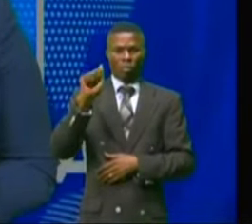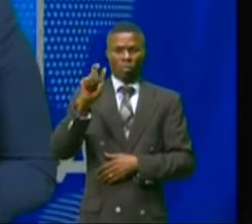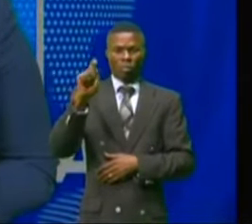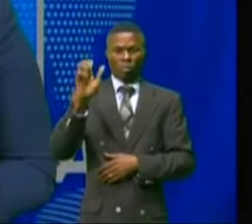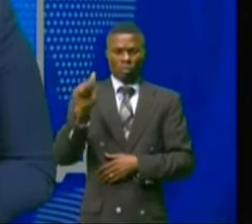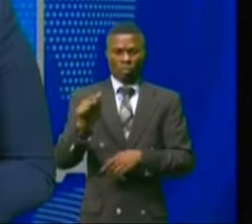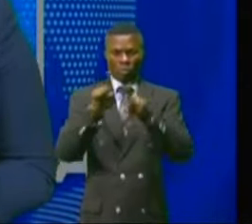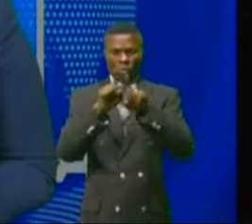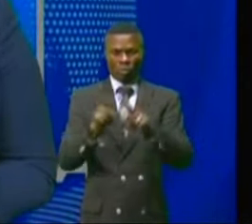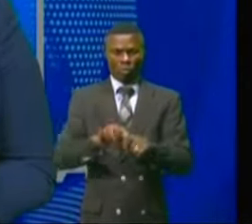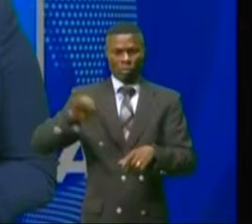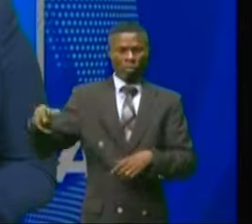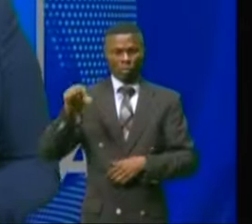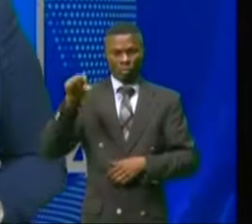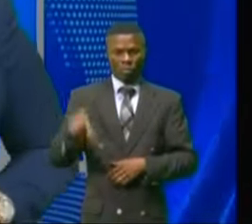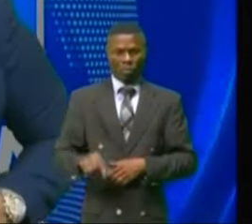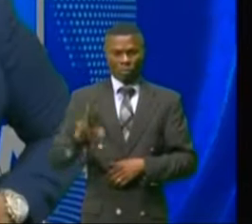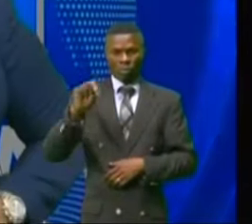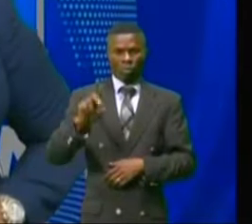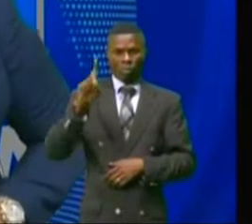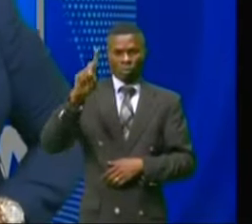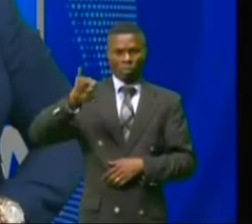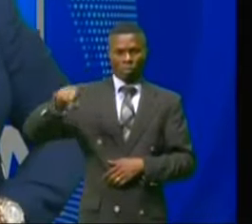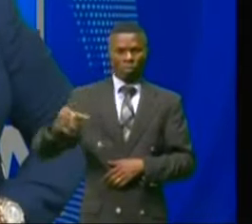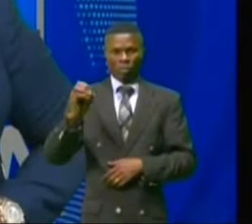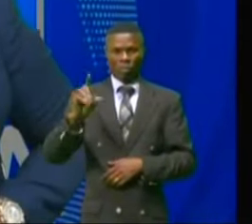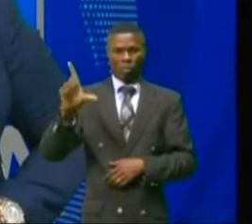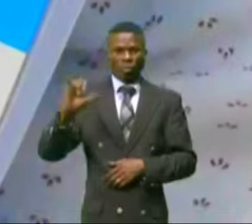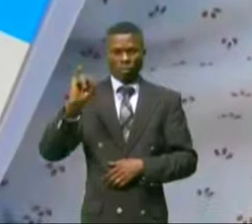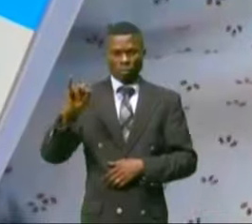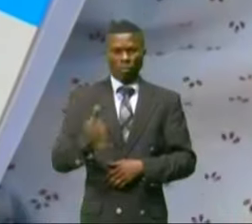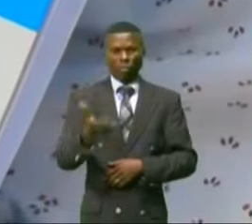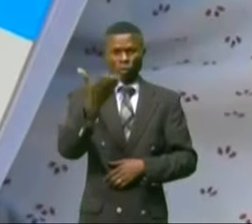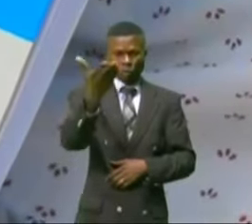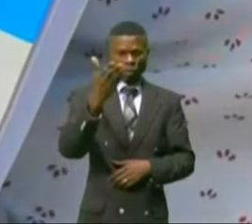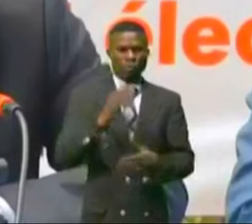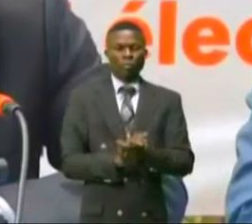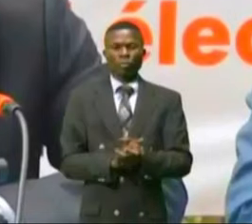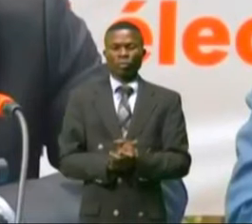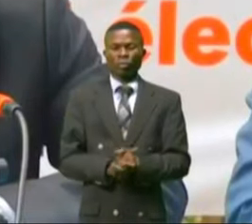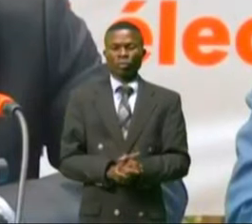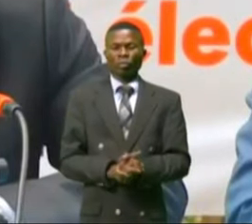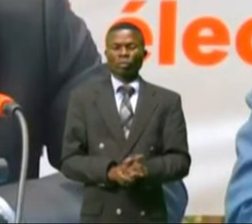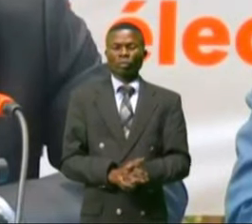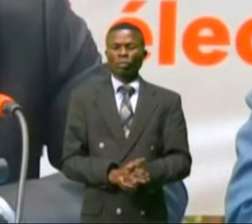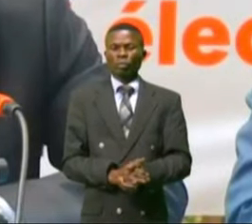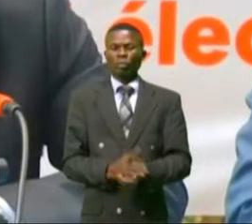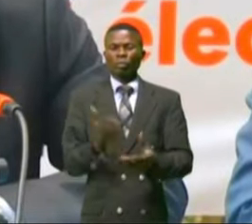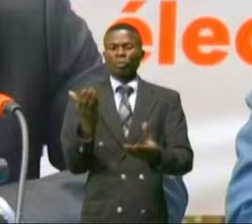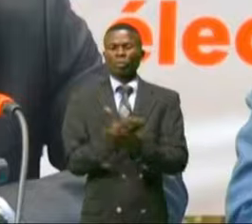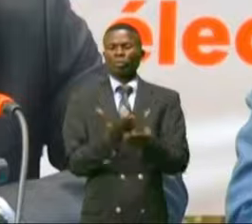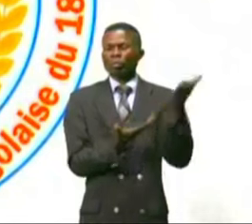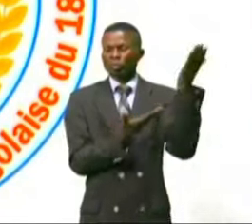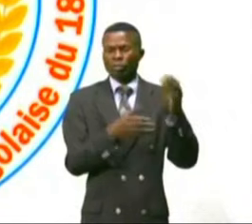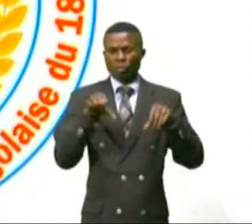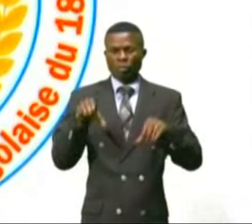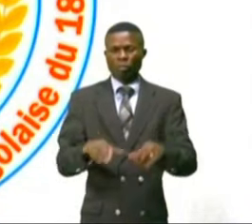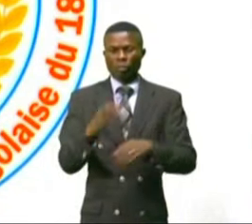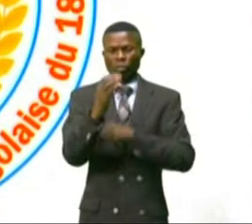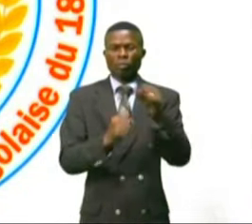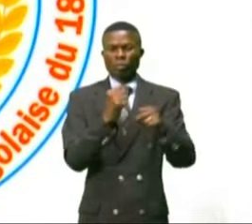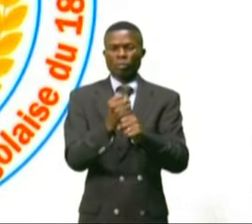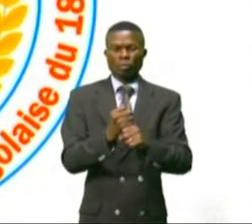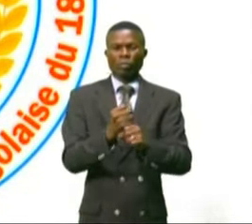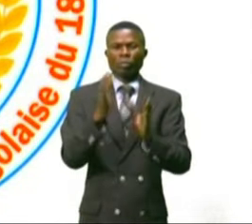Essambo et Jacques Ndjoli. Reportage Robert Ndaye. La loi fondamentale de la République démocratique du Congo aura 18 ans ce